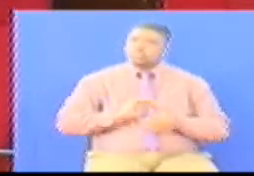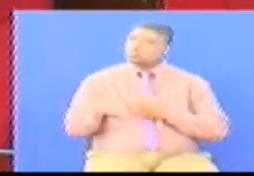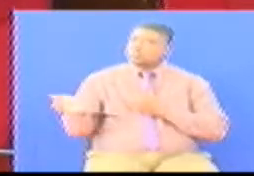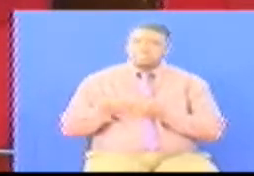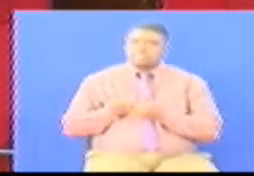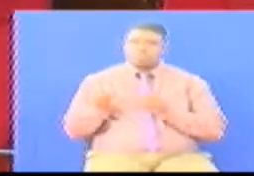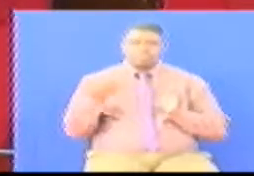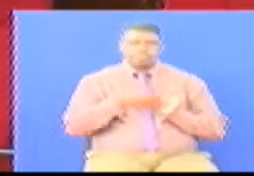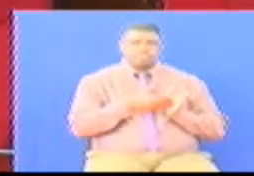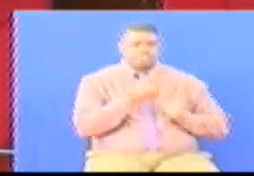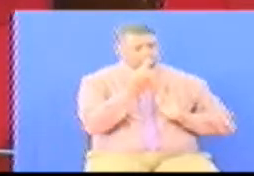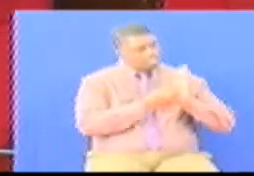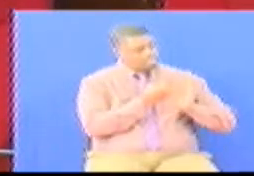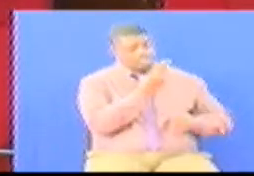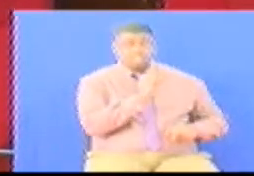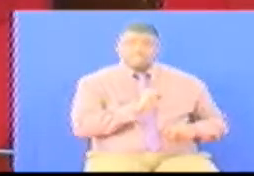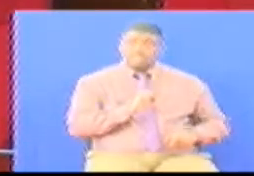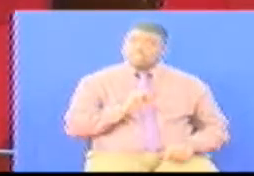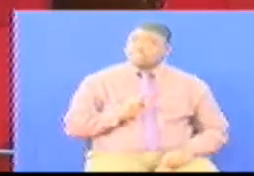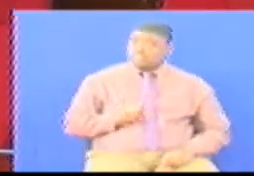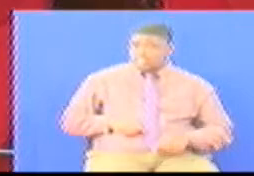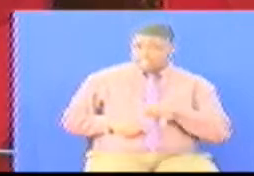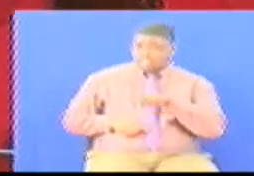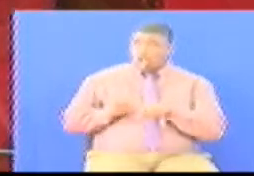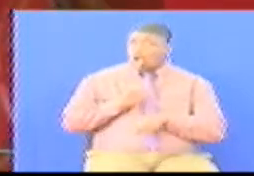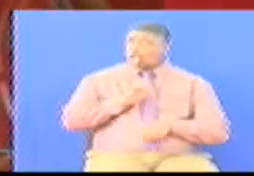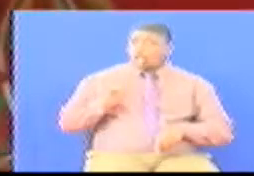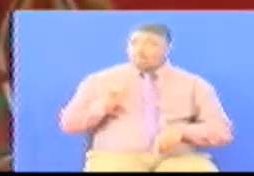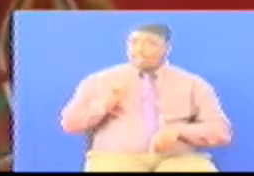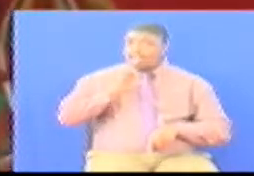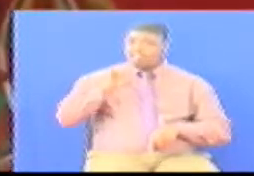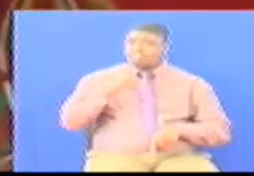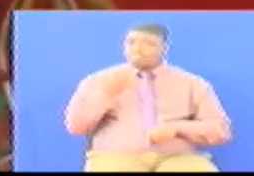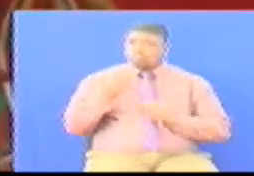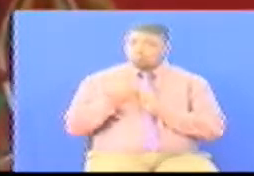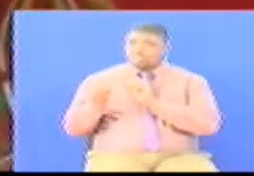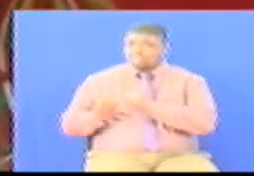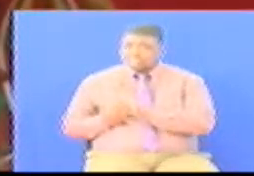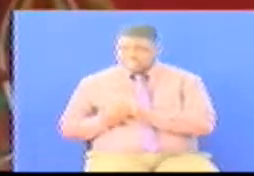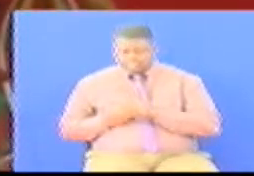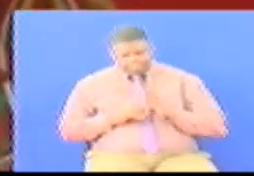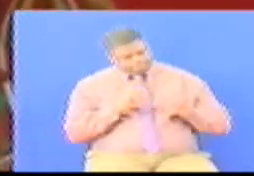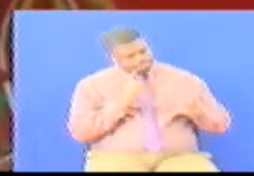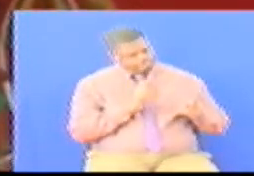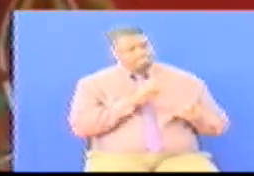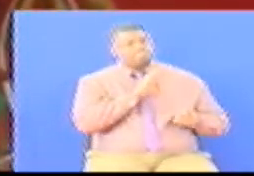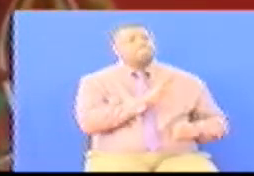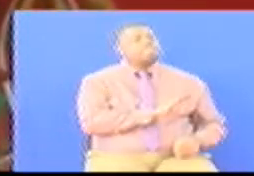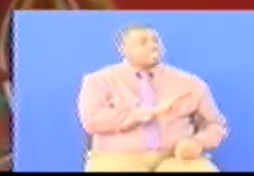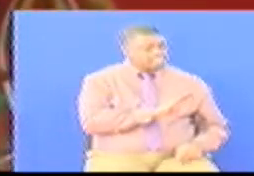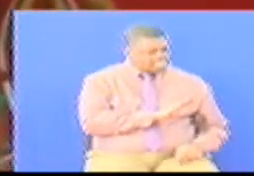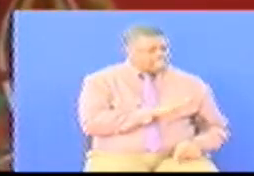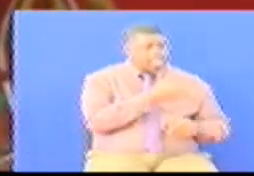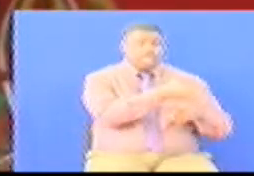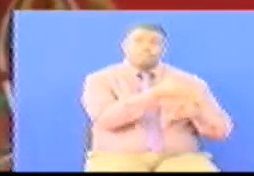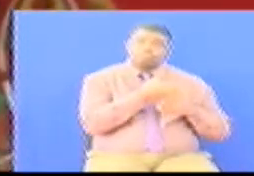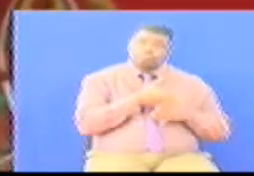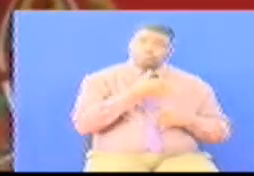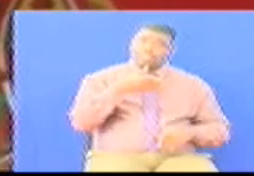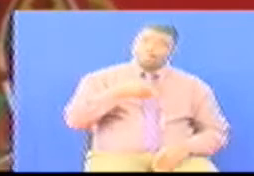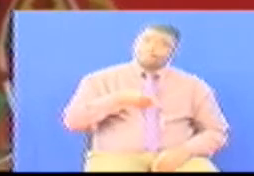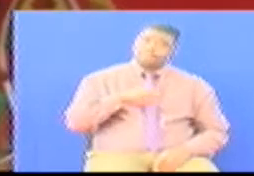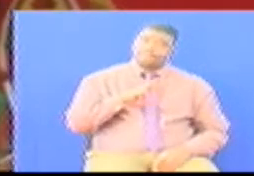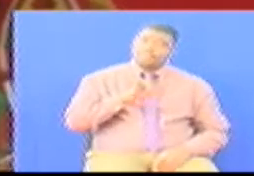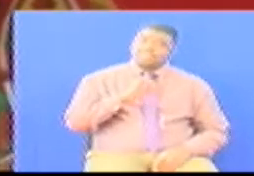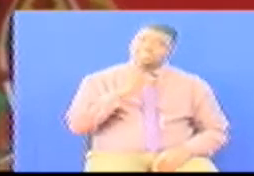tarehe 30 Oktoba 2019. B, hadi kufikia tarehe 31 Oktoba 2019, kampuni ya Pride